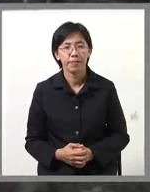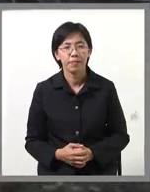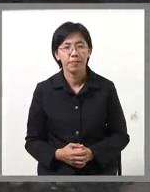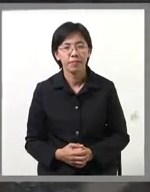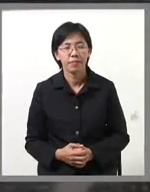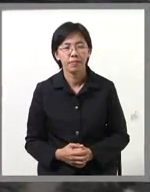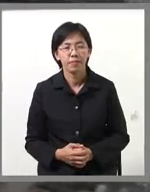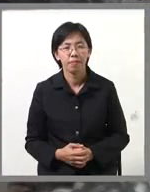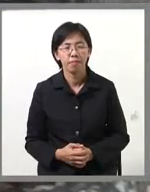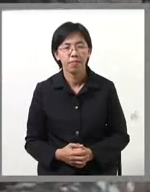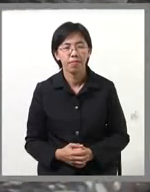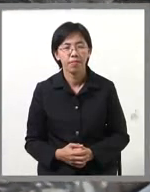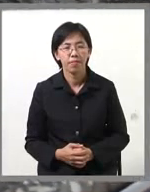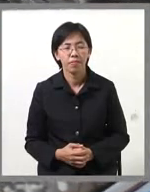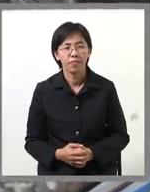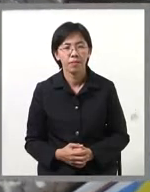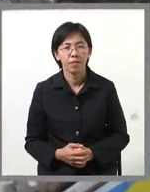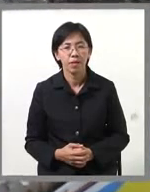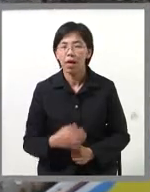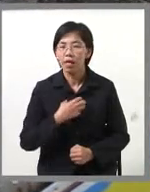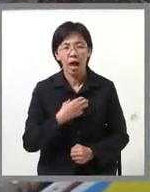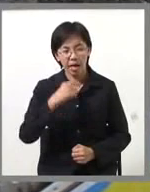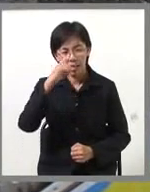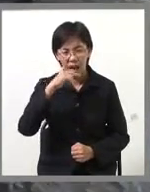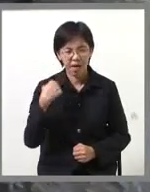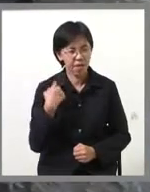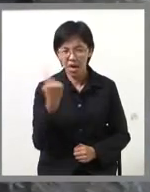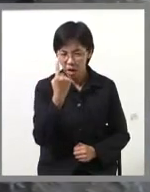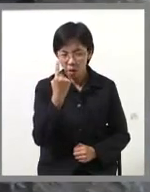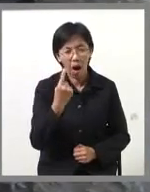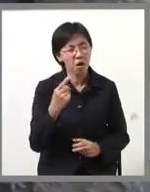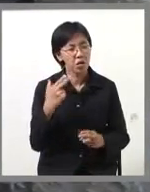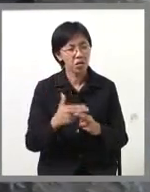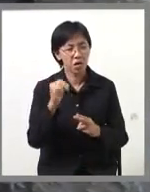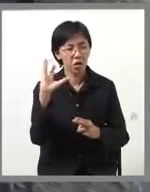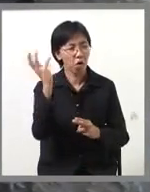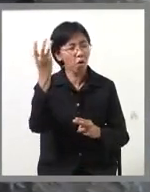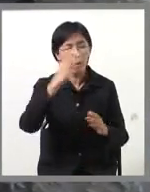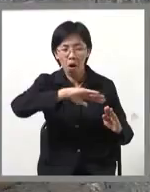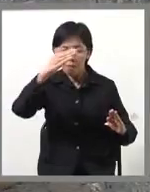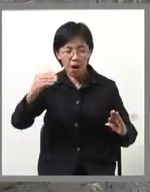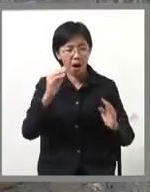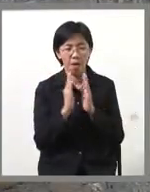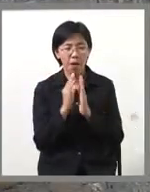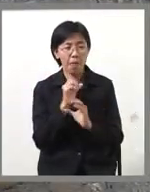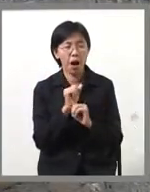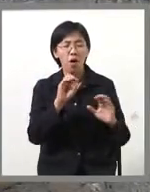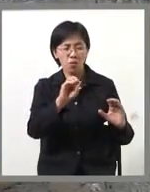ไอ้งานชิ้นนี้เราให้คอนเซปต์ไว้ง่ายๆว่าหนึ่งเดียวในไทยยิ่งใหญ่ในโลกมรดกคู่ฟ้